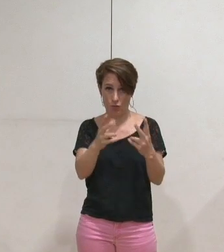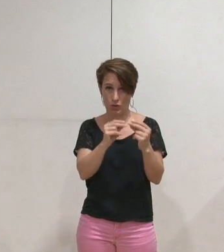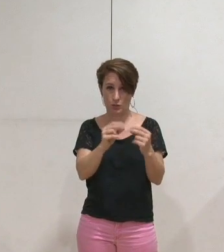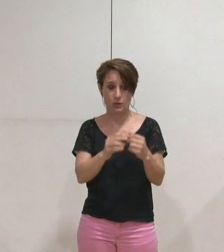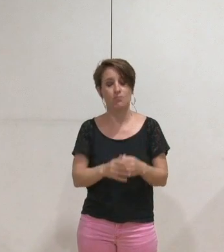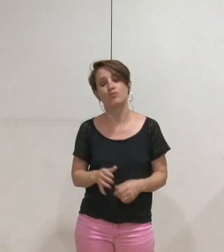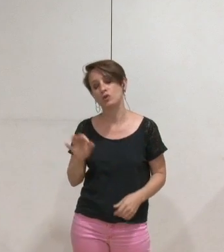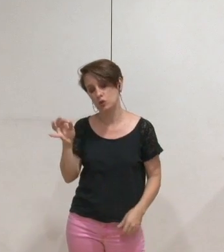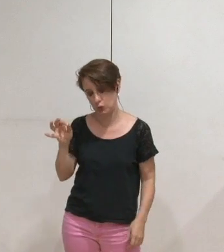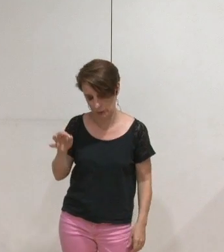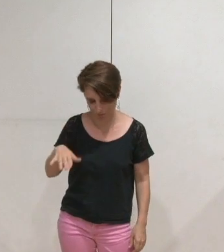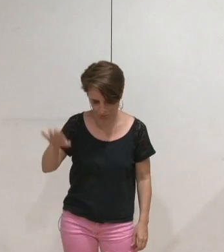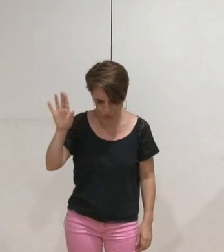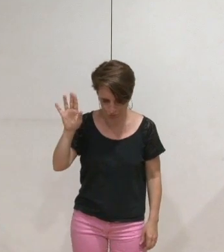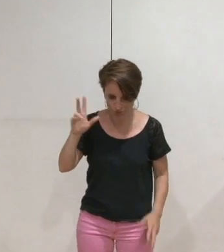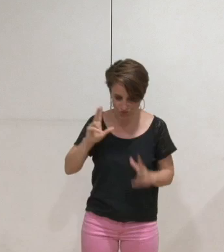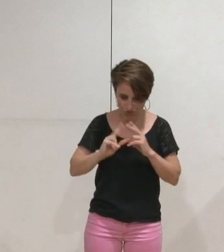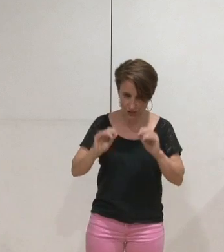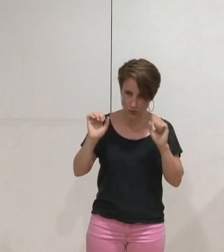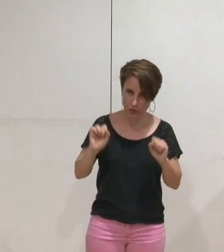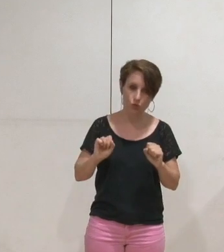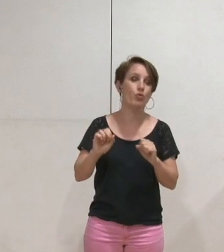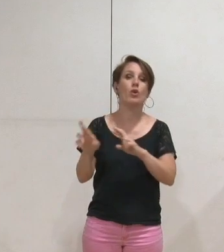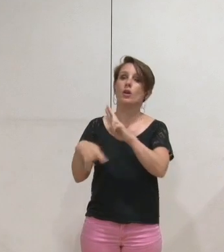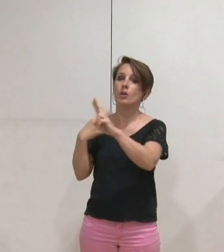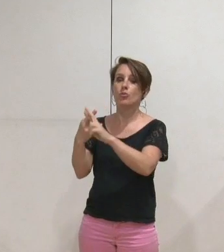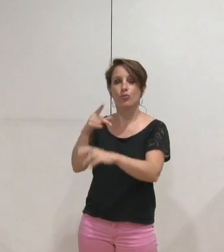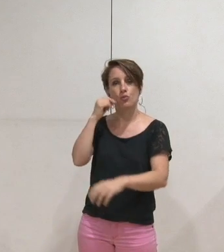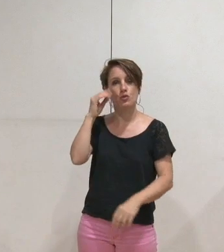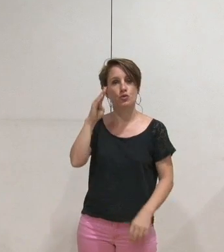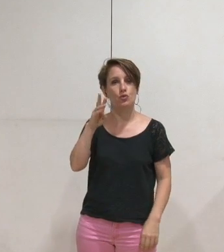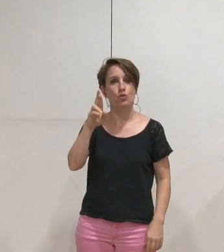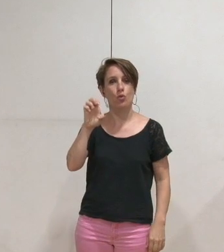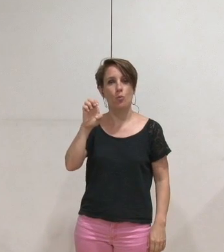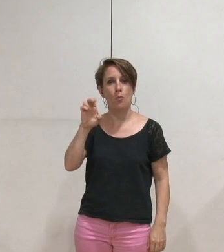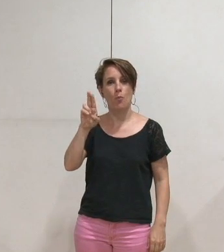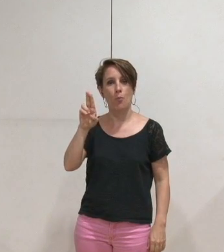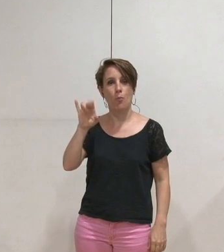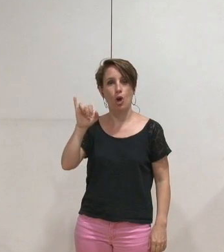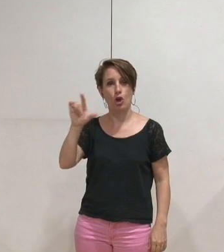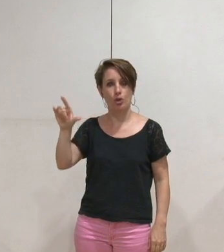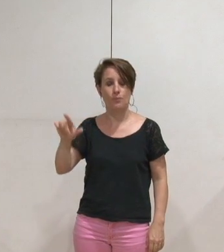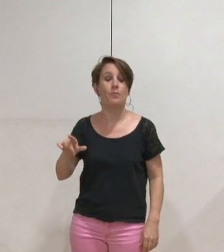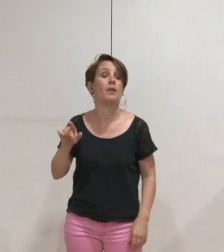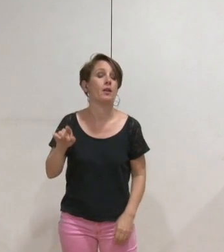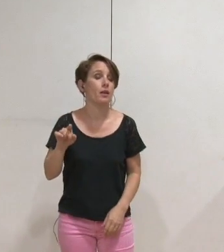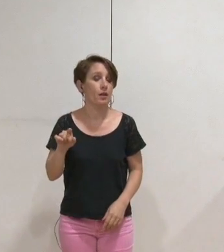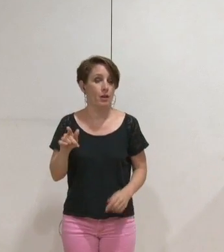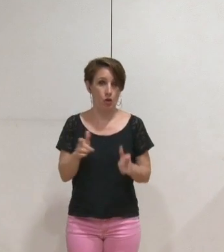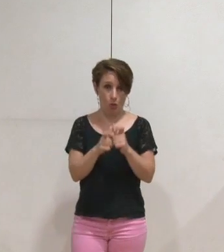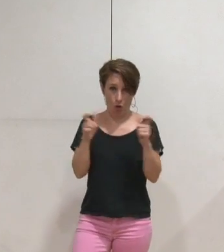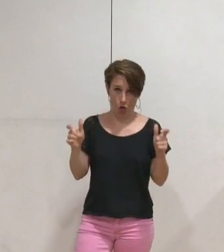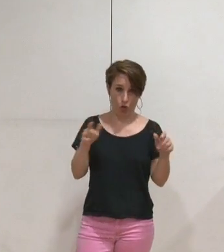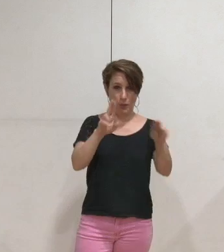oui effectivement alors juste pour répondre à Monsieur breu effectivement le cette les sociétés d'aménagement que ce soit